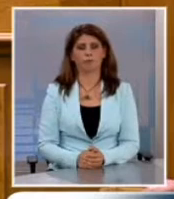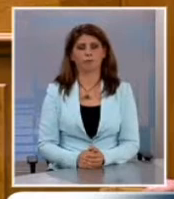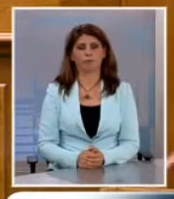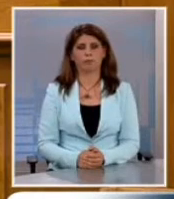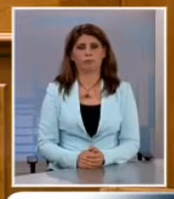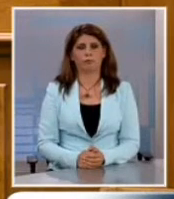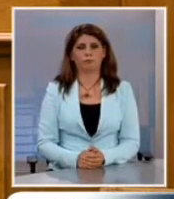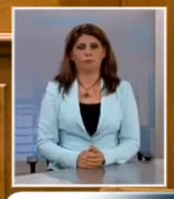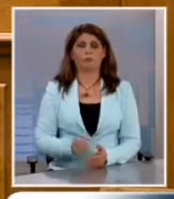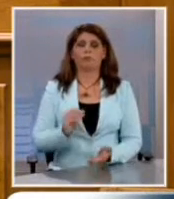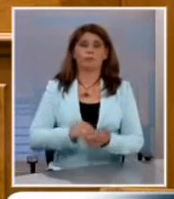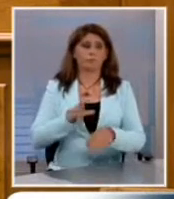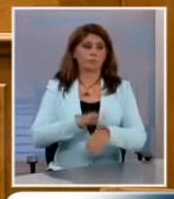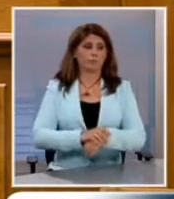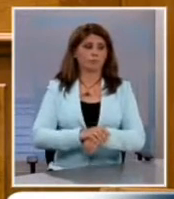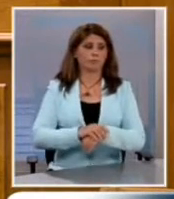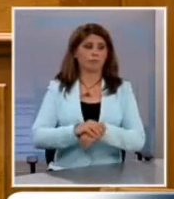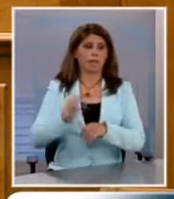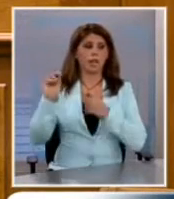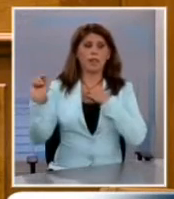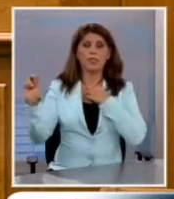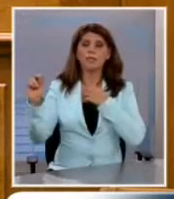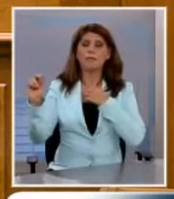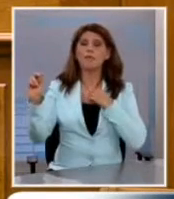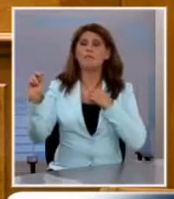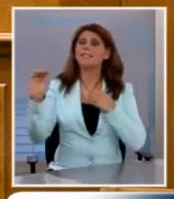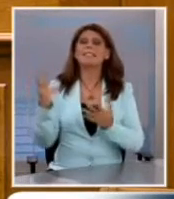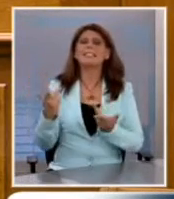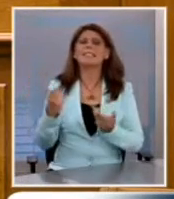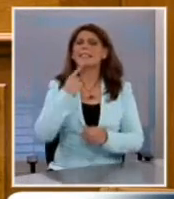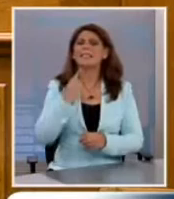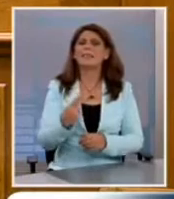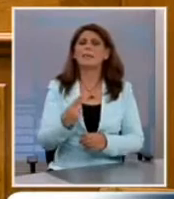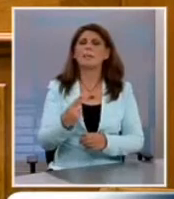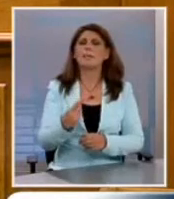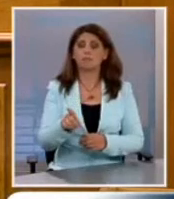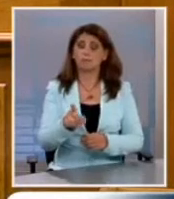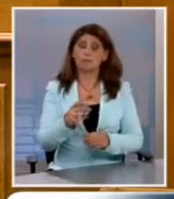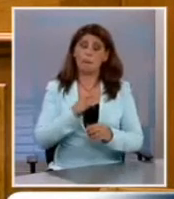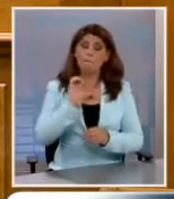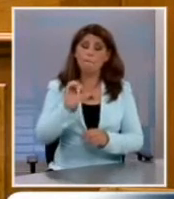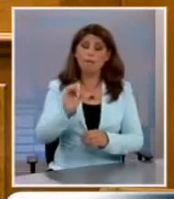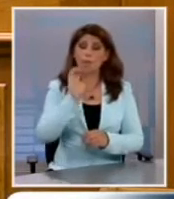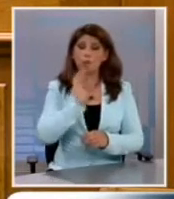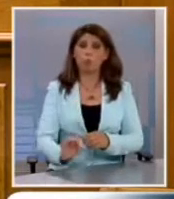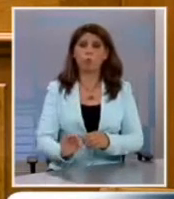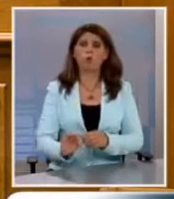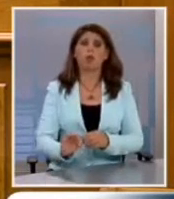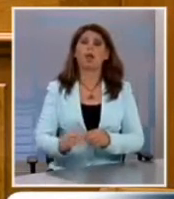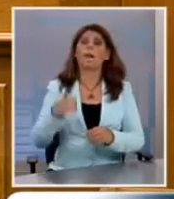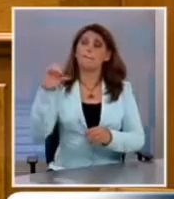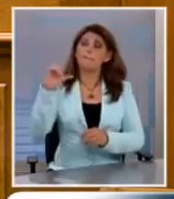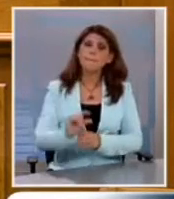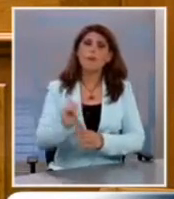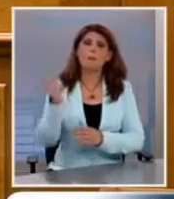Επίσης, οι δεσμεύσεις τις οποίες είχατε αναλάβει ήταν ρήτρα μηδενικού ελλείμματος, μαζικές απολύσεις και lockout, μειώσεις μισθών στο